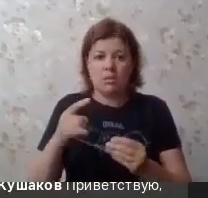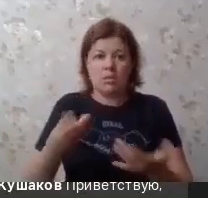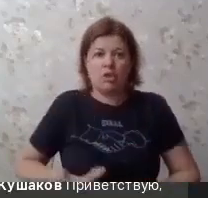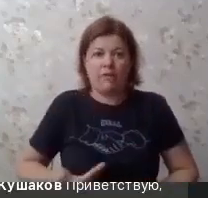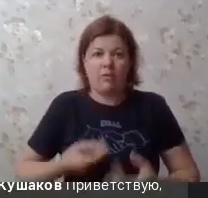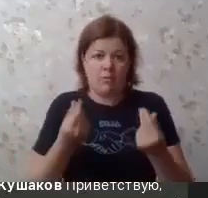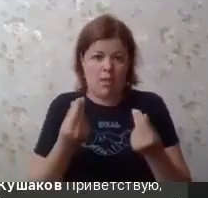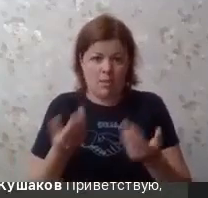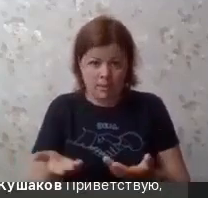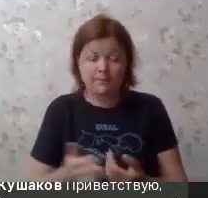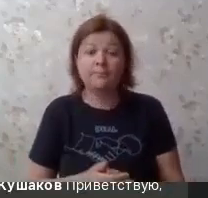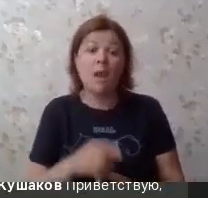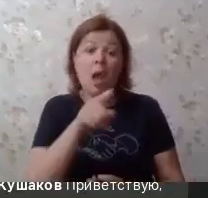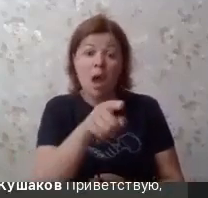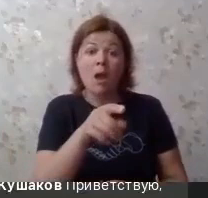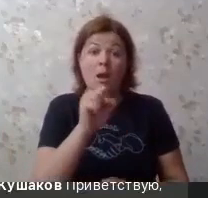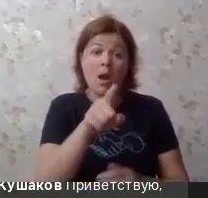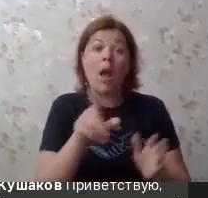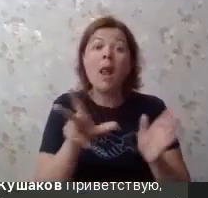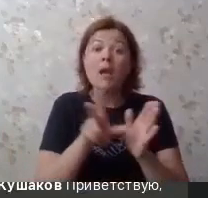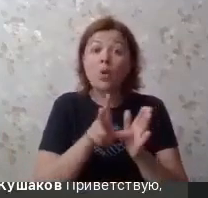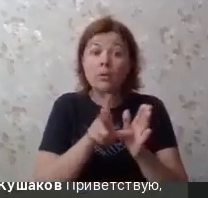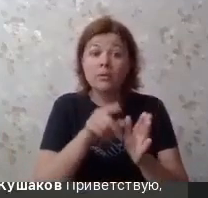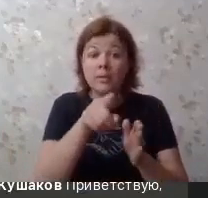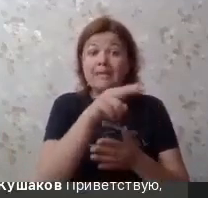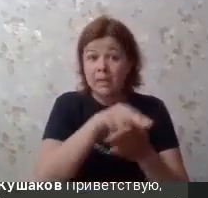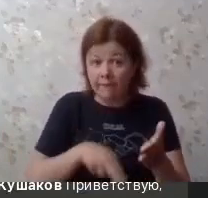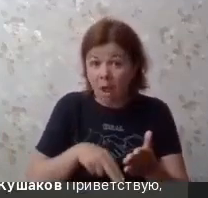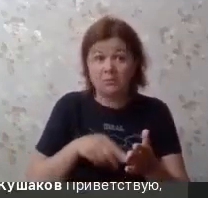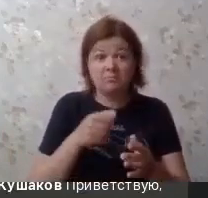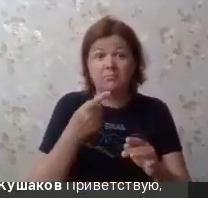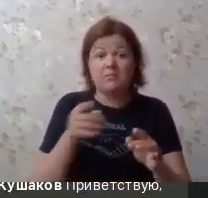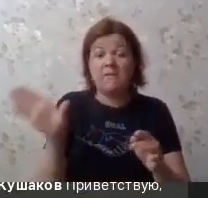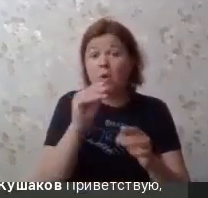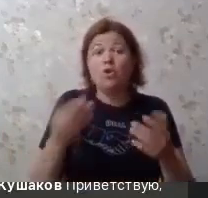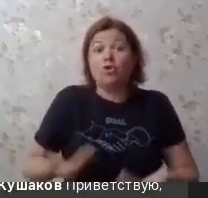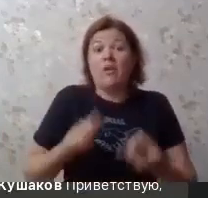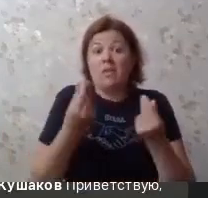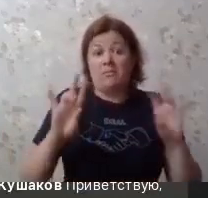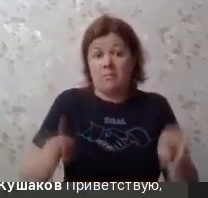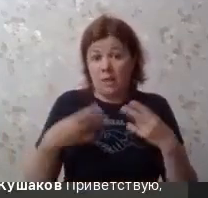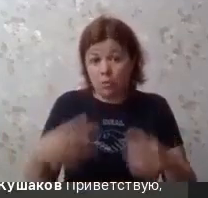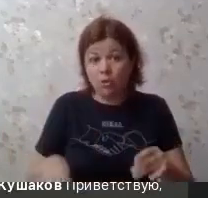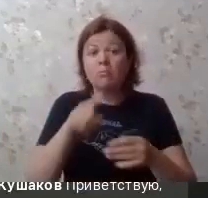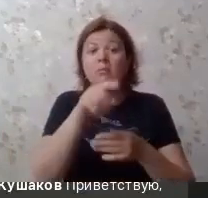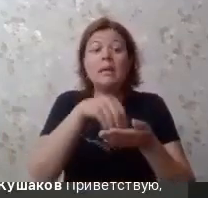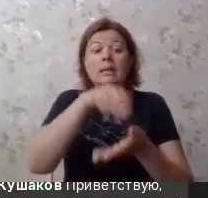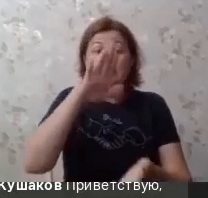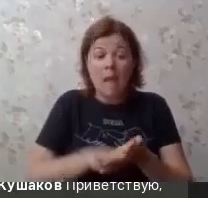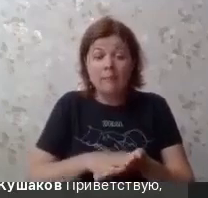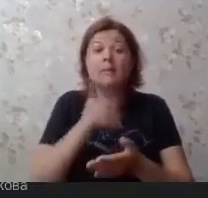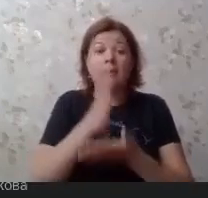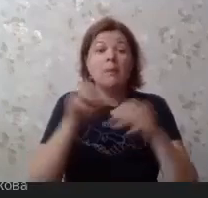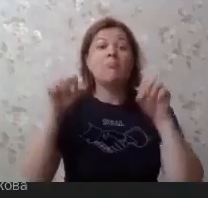лишена вот этих недостатков. То есть он получил запись электронную о том, что он имеет право купить эту